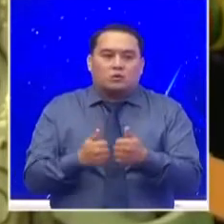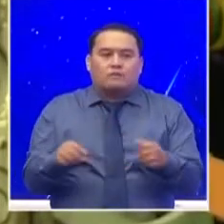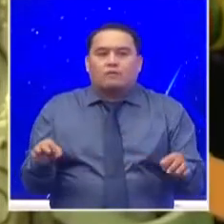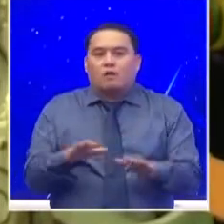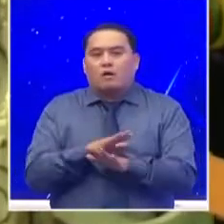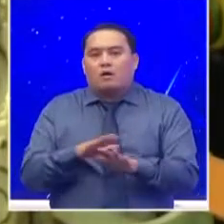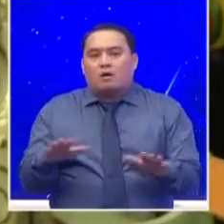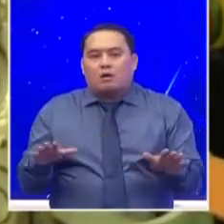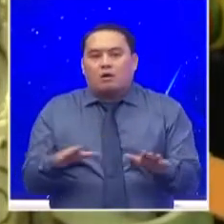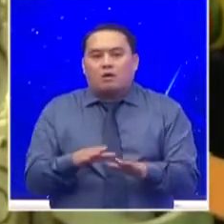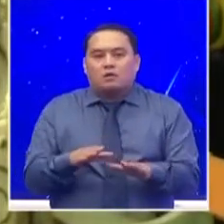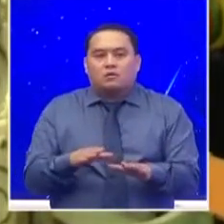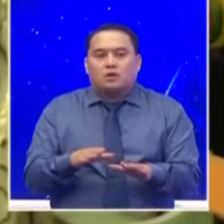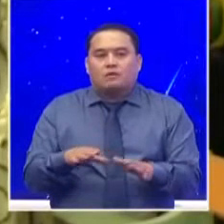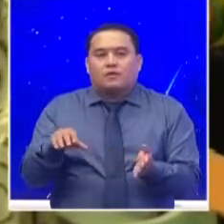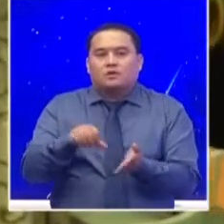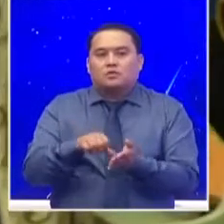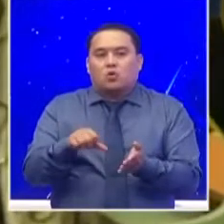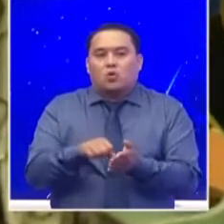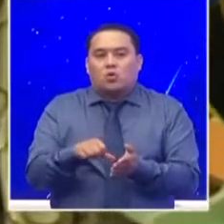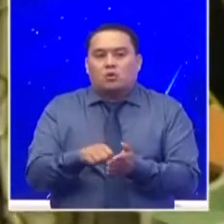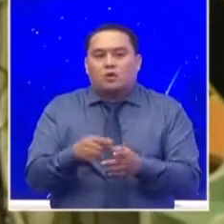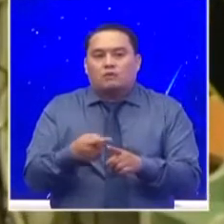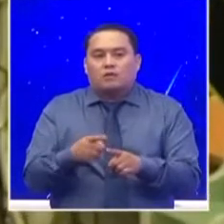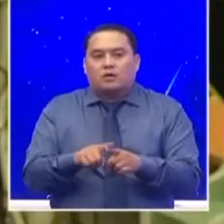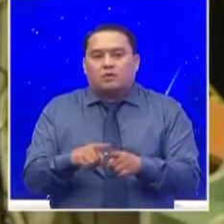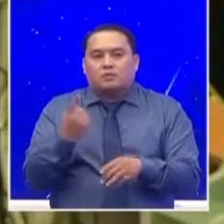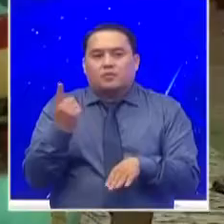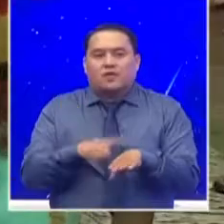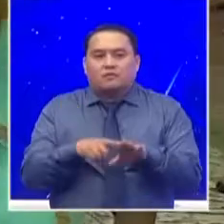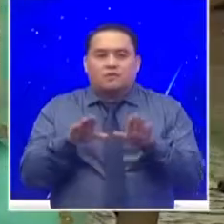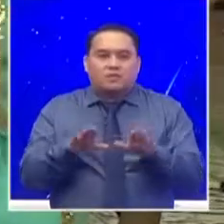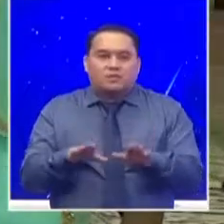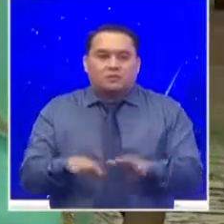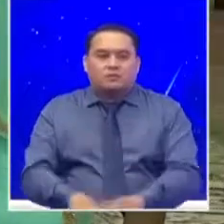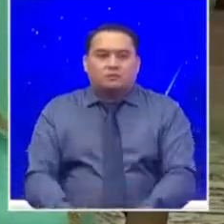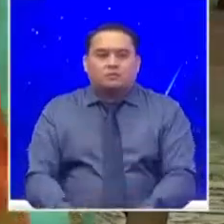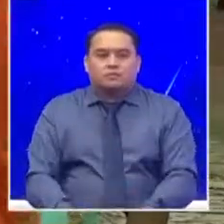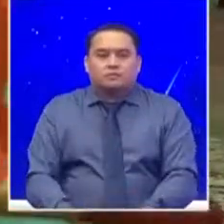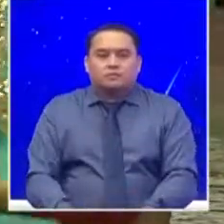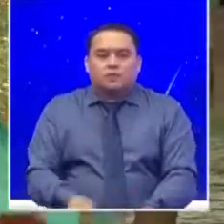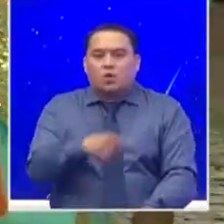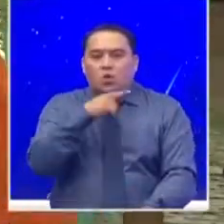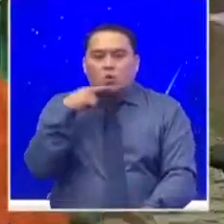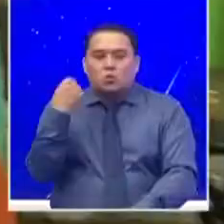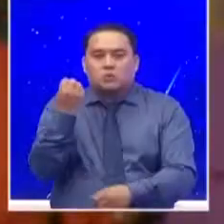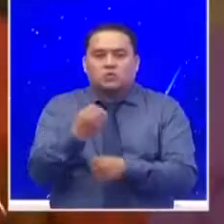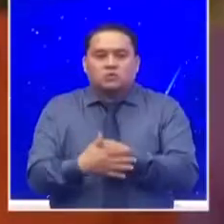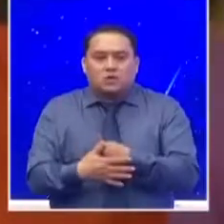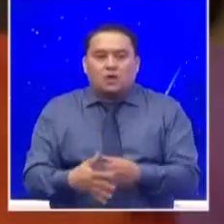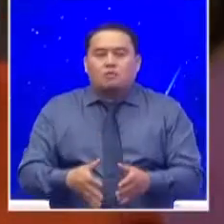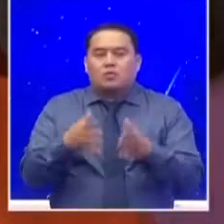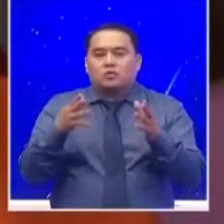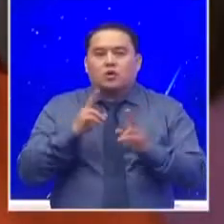и оркестр сводный выступал, духовая гармоника и ксилофонисты заняли первое место. Одним словом, русским центром Илийского района ведется